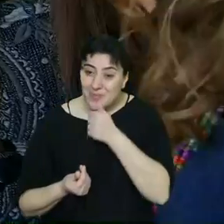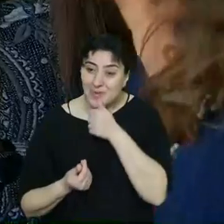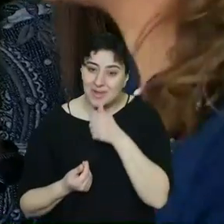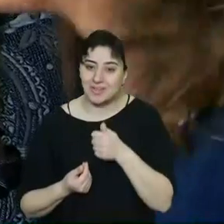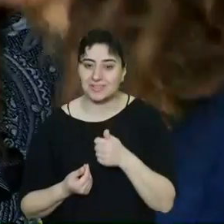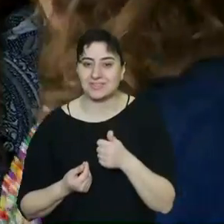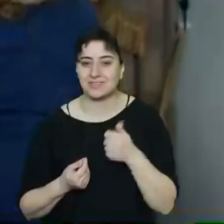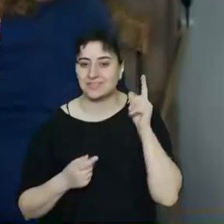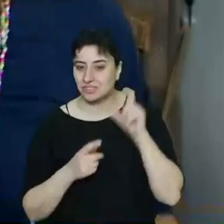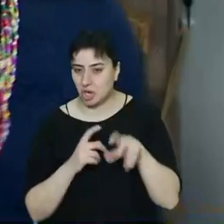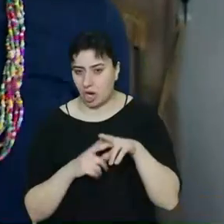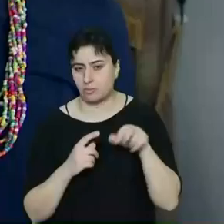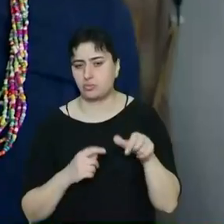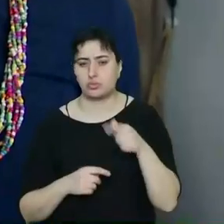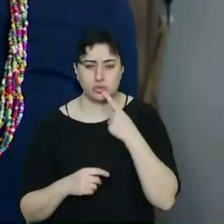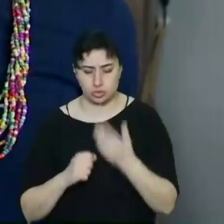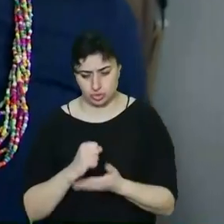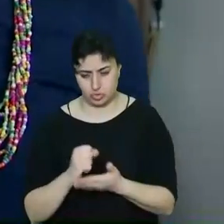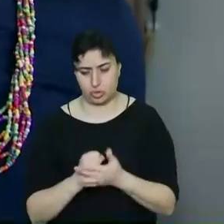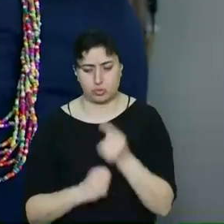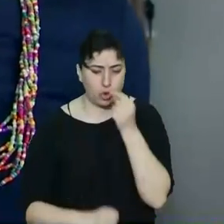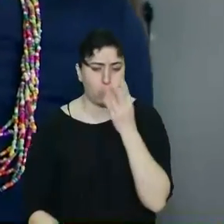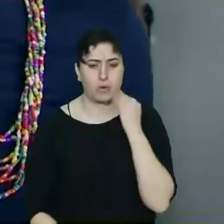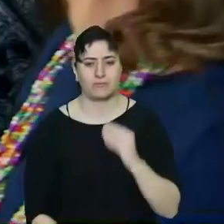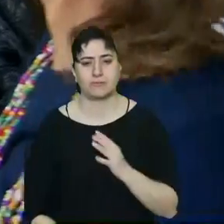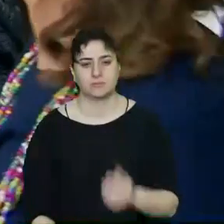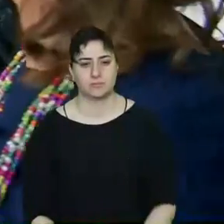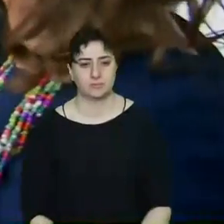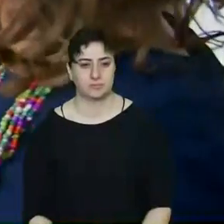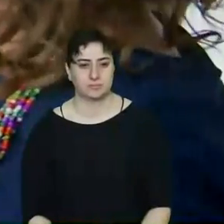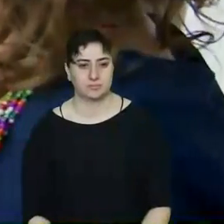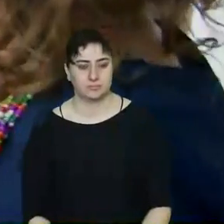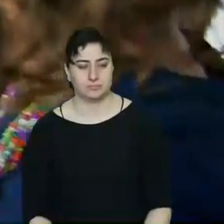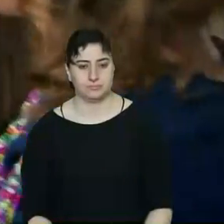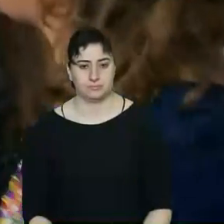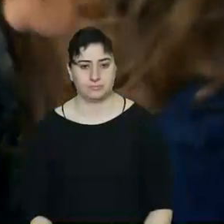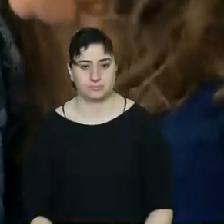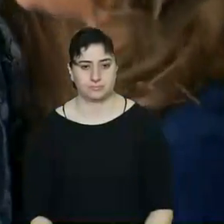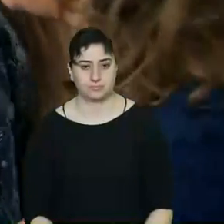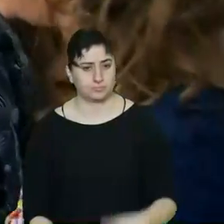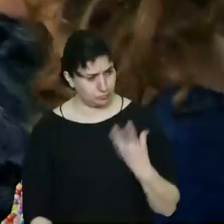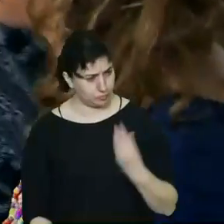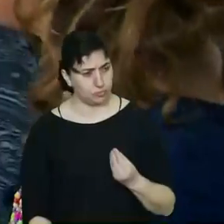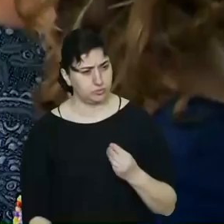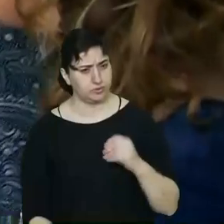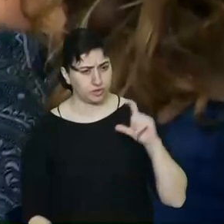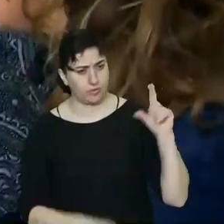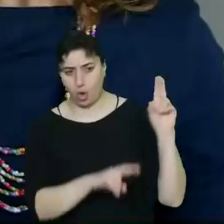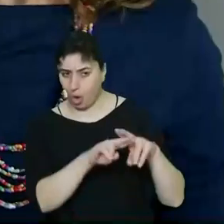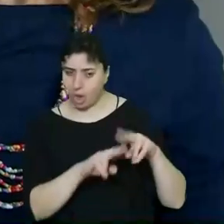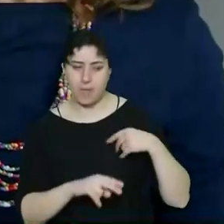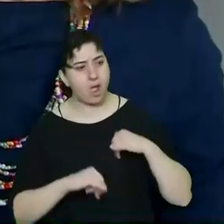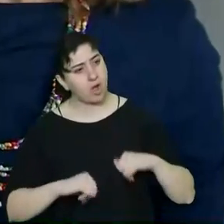babişkocuğum. Sarpişko diyor Trabzonlu diyemeyecek yani. He. Değil mi? Cavit öğrettiğine